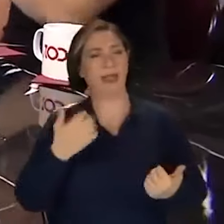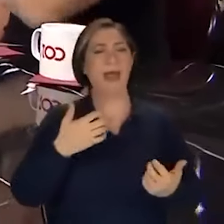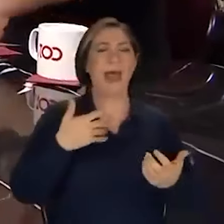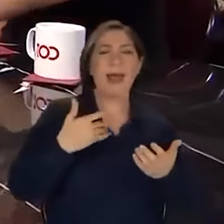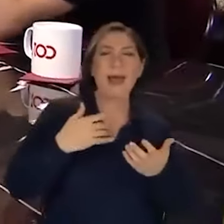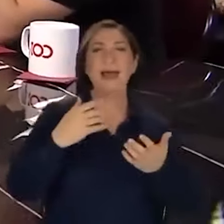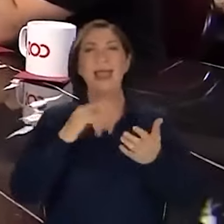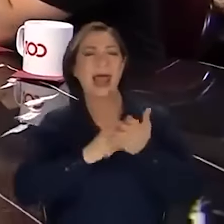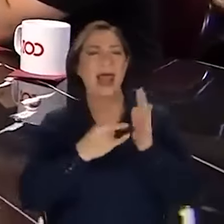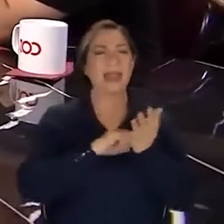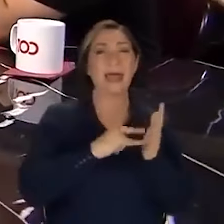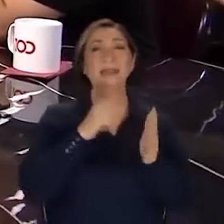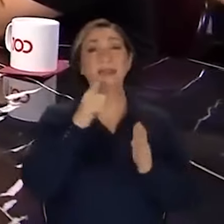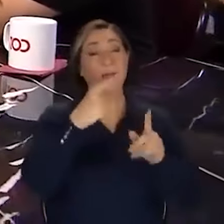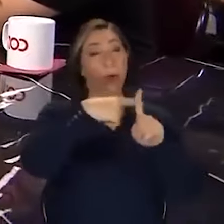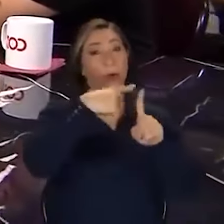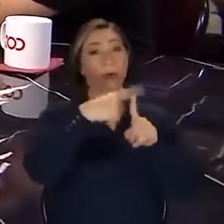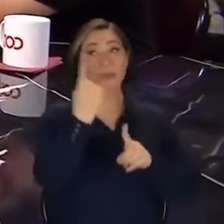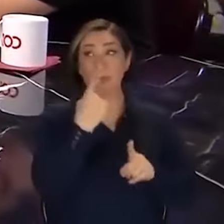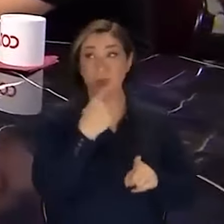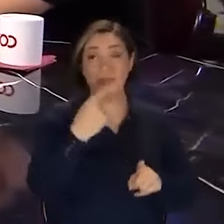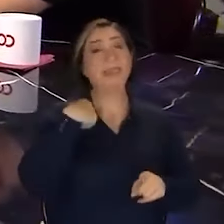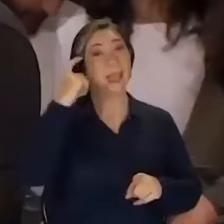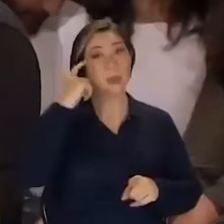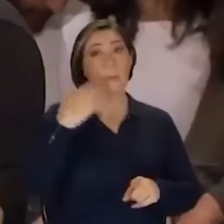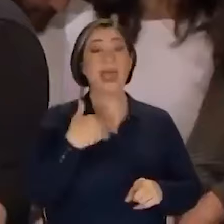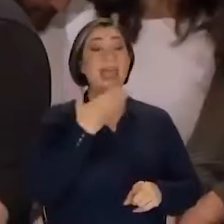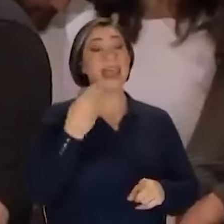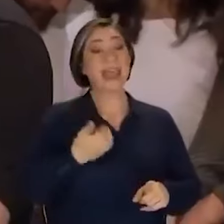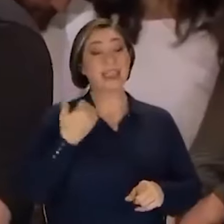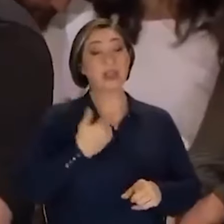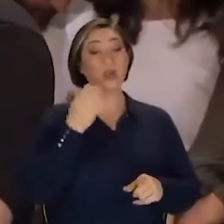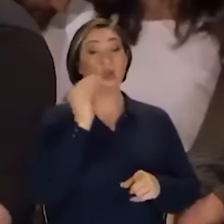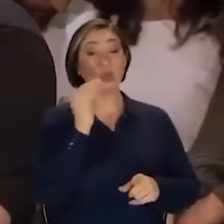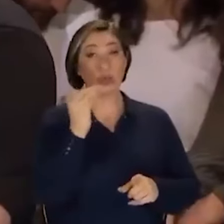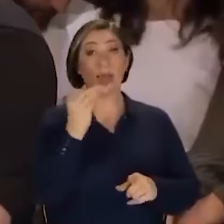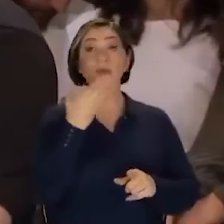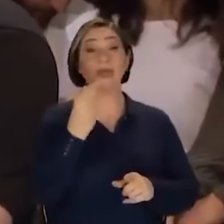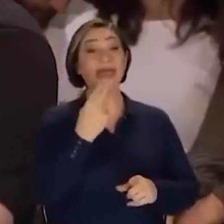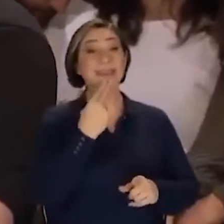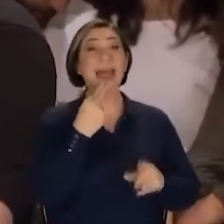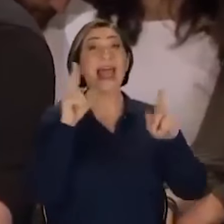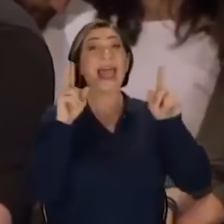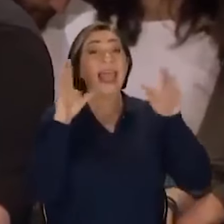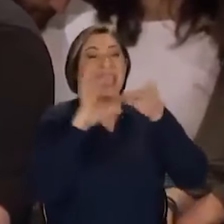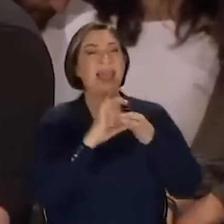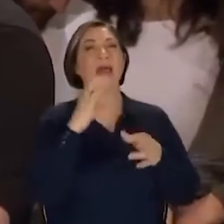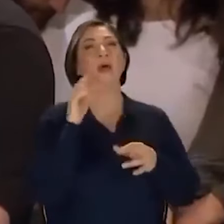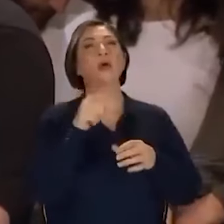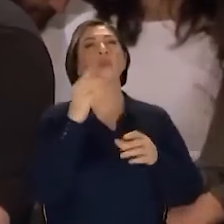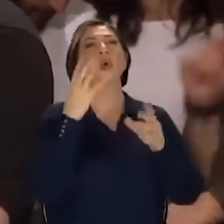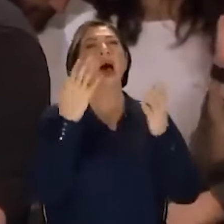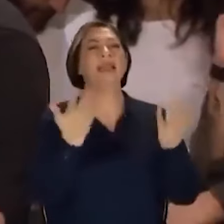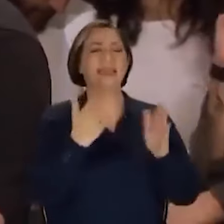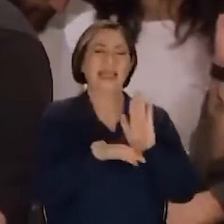götürdük Ben de sen de olumlu bir şey söyledin tahmin ediyorum ben Yakışık çocuklarla ilgili güzel kızlarla ilgili çok yani bu